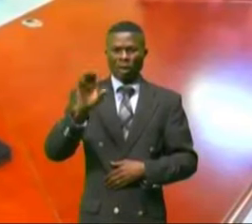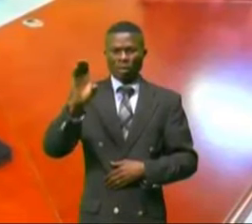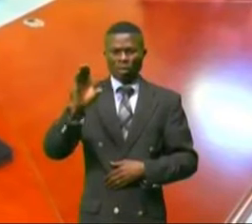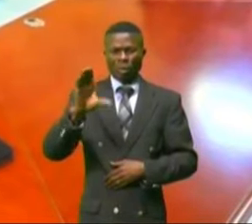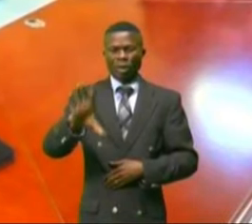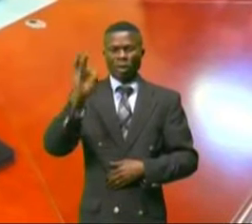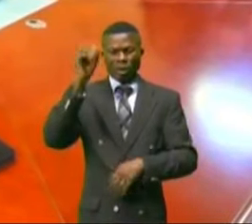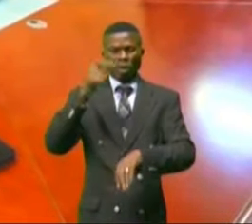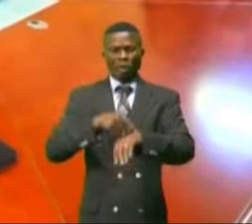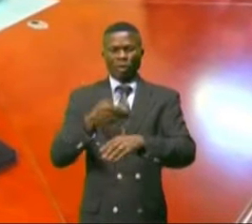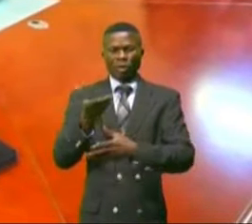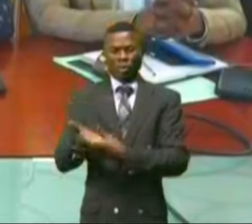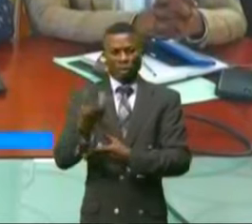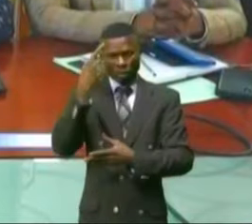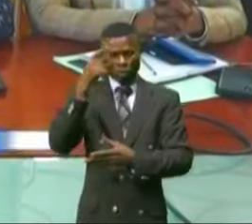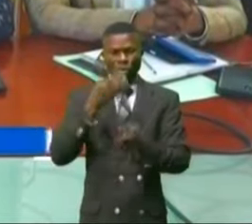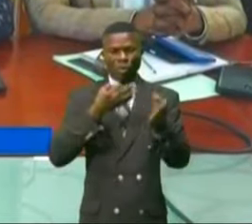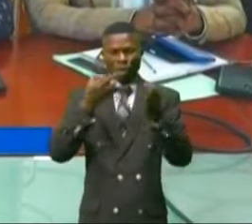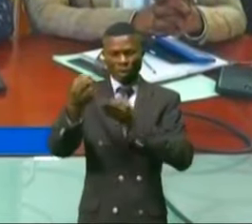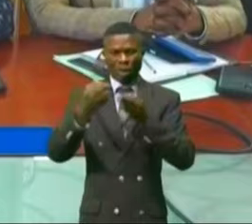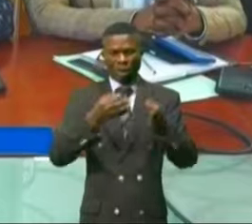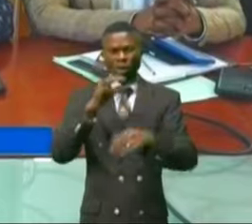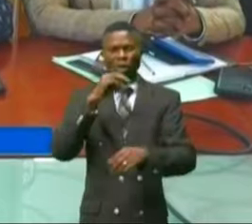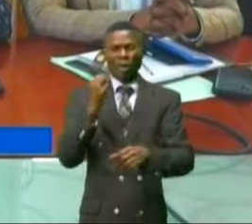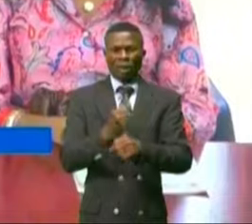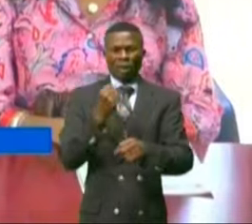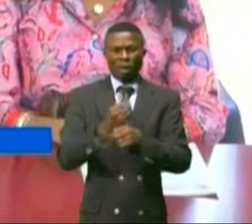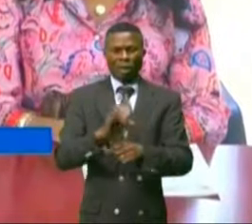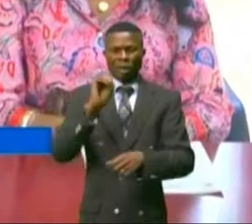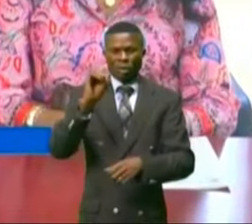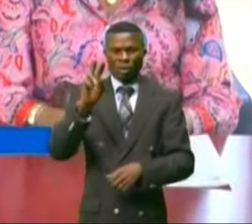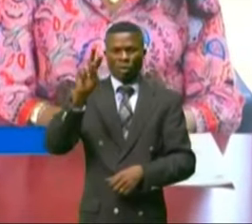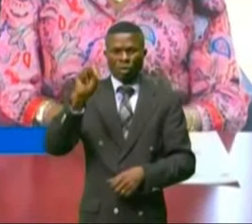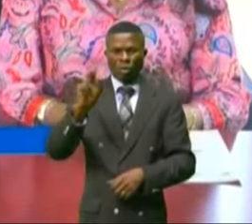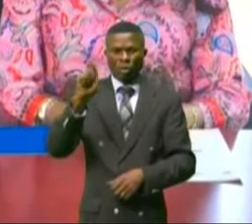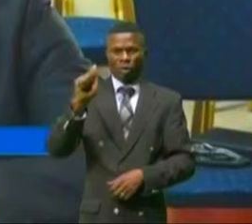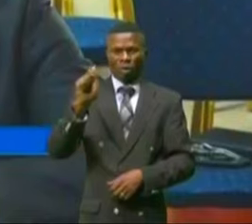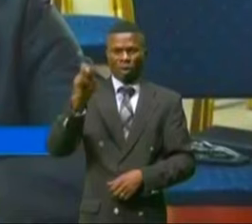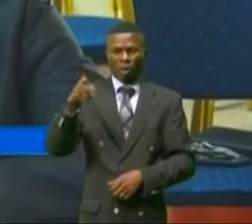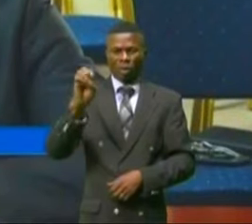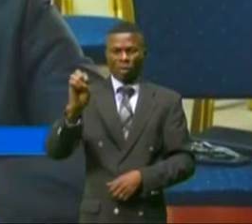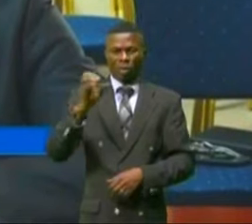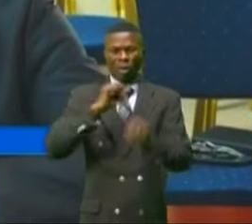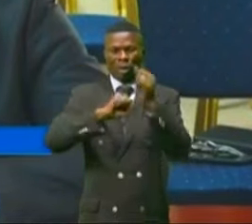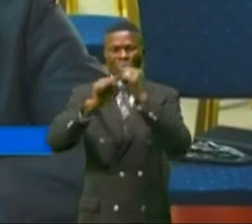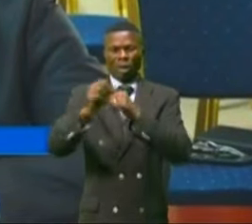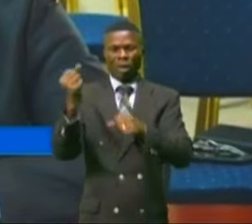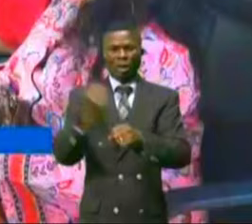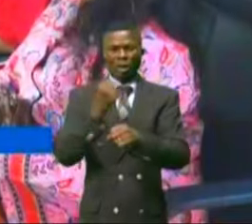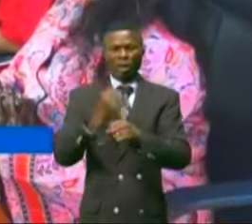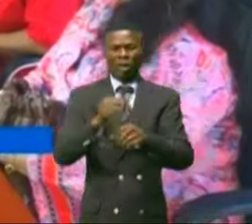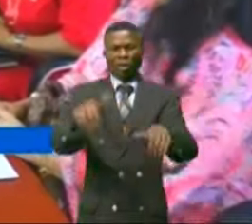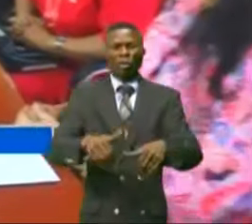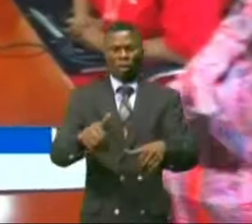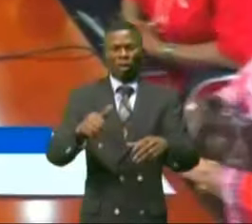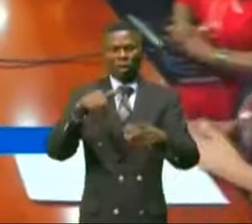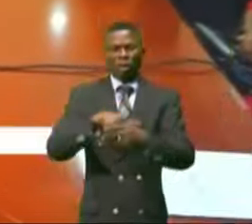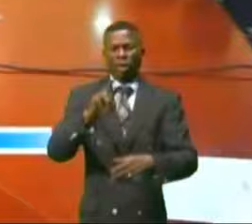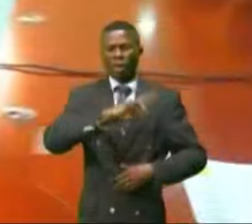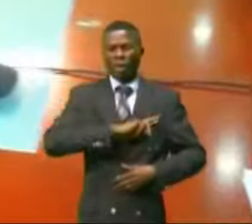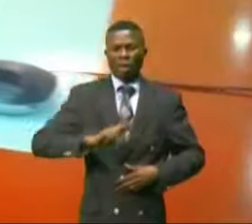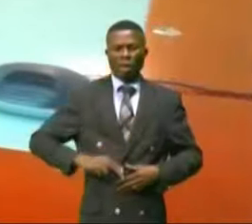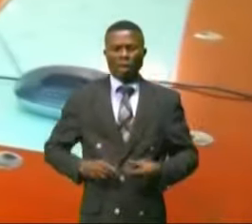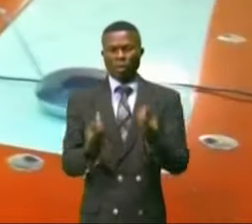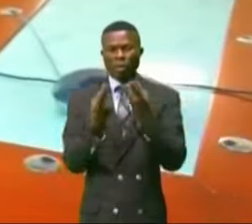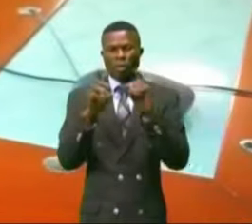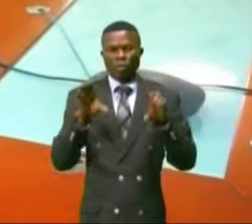cette opportunité pour définir les missions de l'ONAPAC dans la promotion de la culture pérenne en République